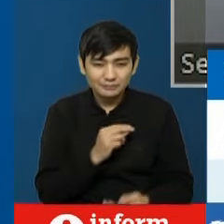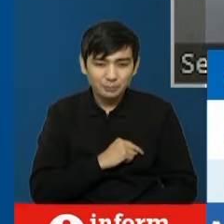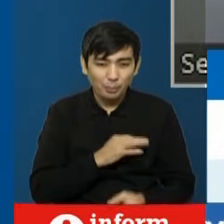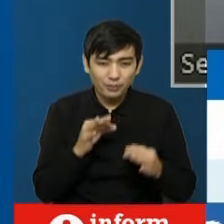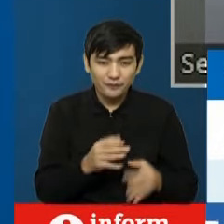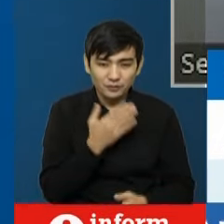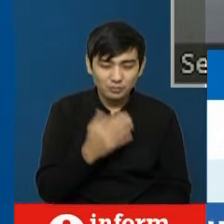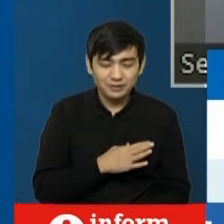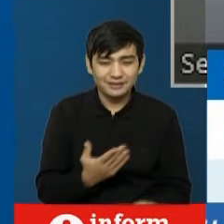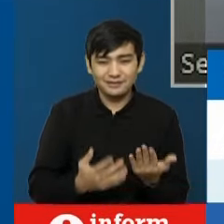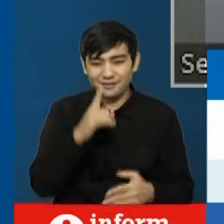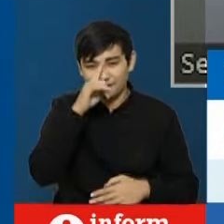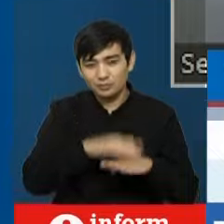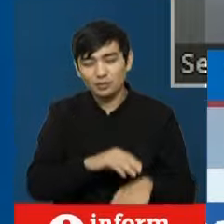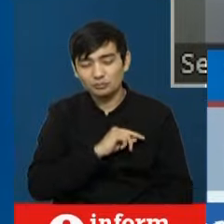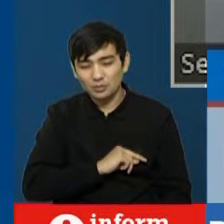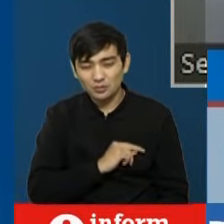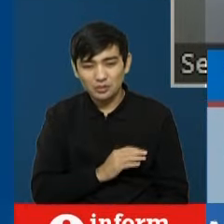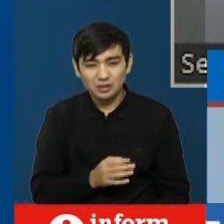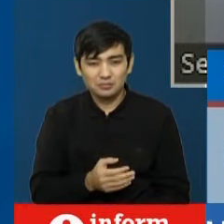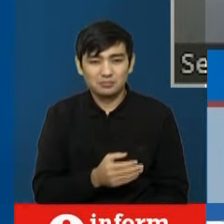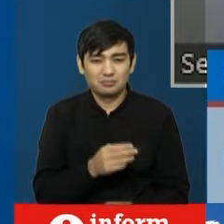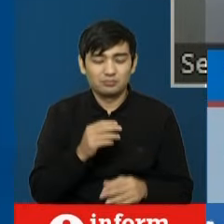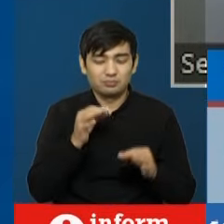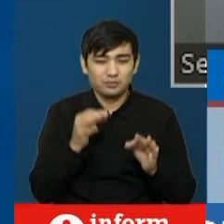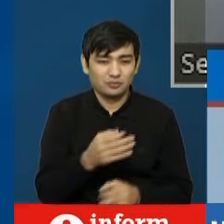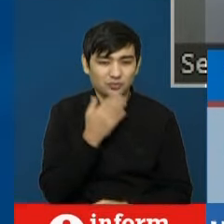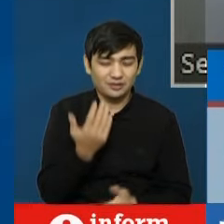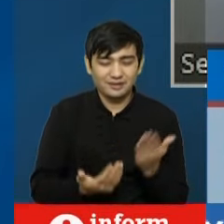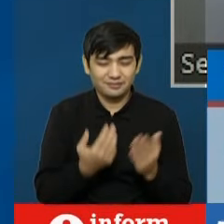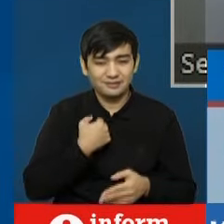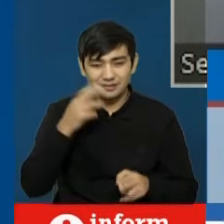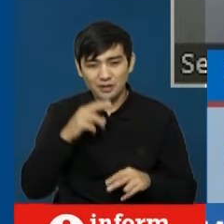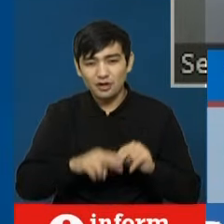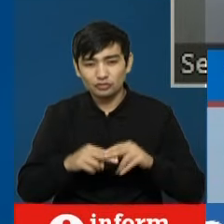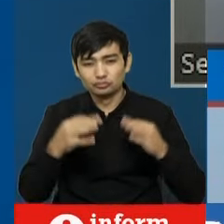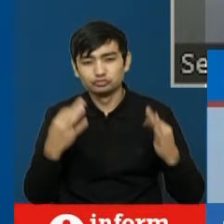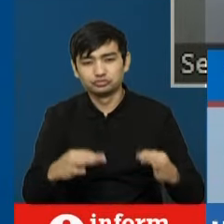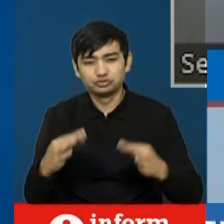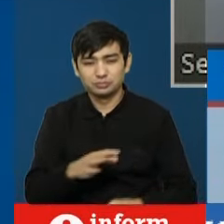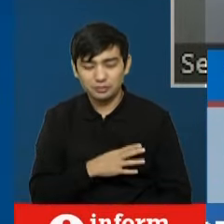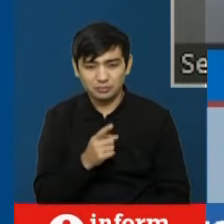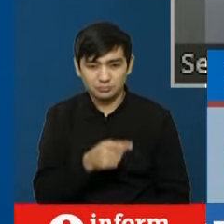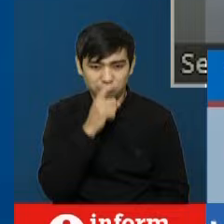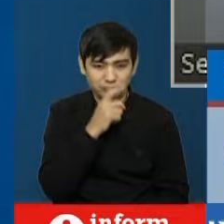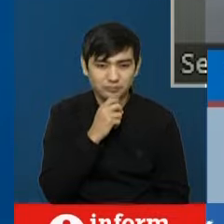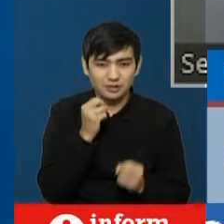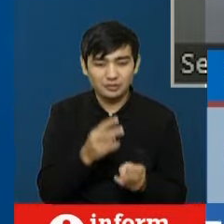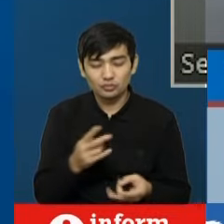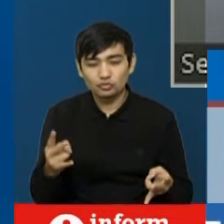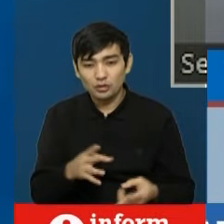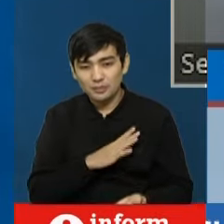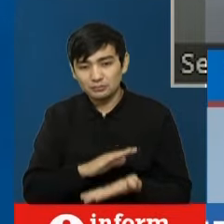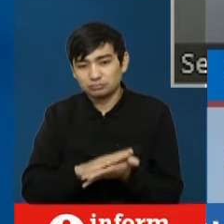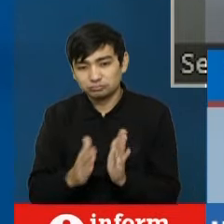числе местных акиматов. То есть они по незнанию, да, выдают разрешение на строительство, да, не понимая, что нужно согласовывать.